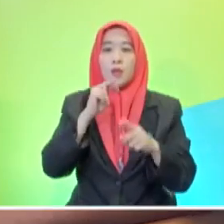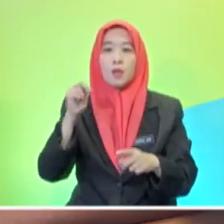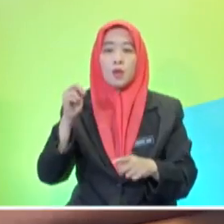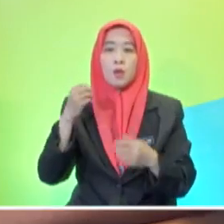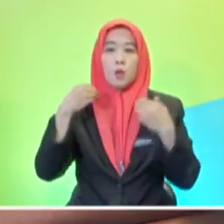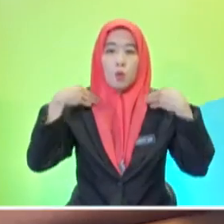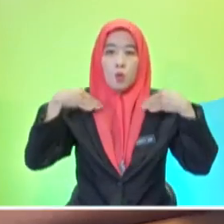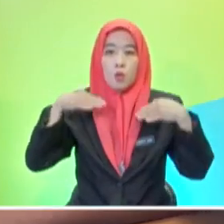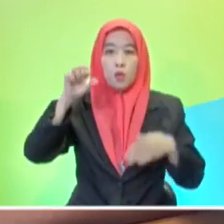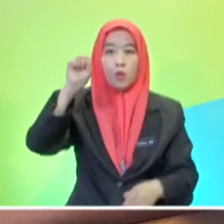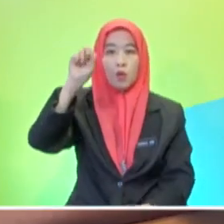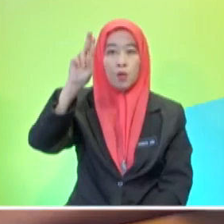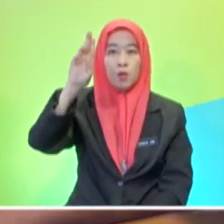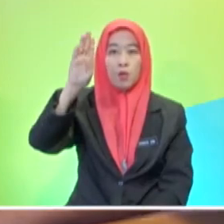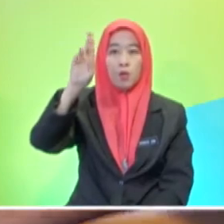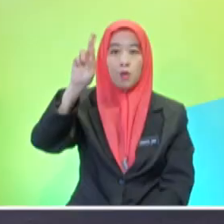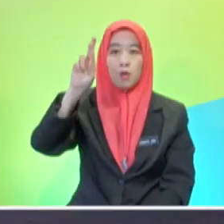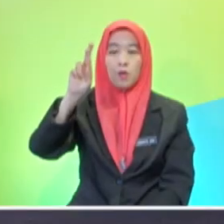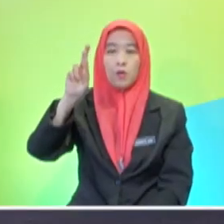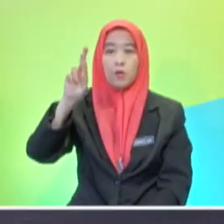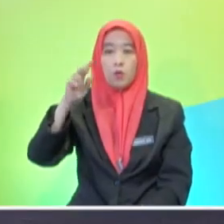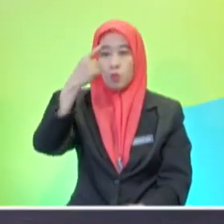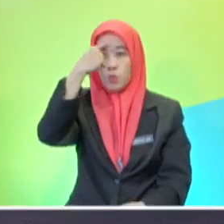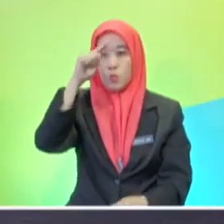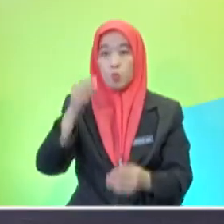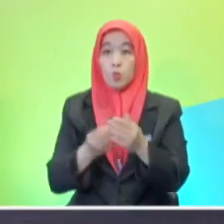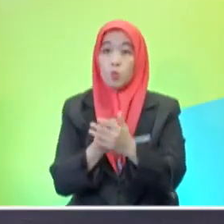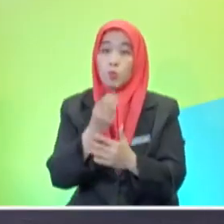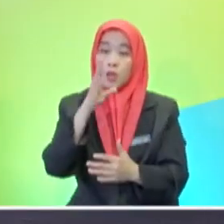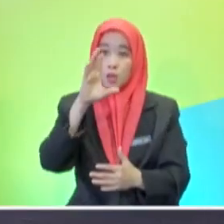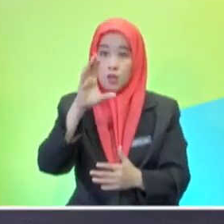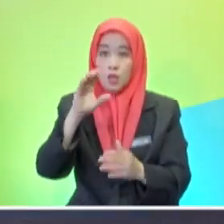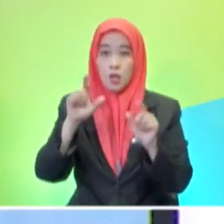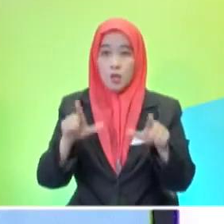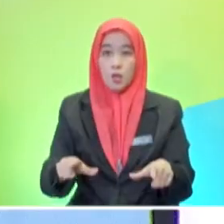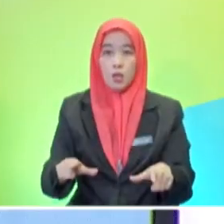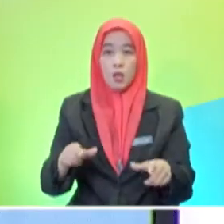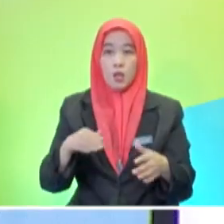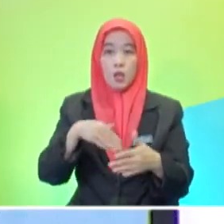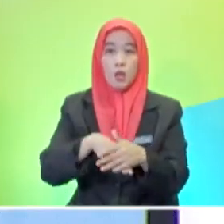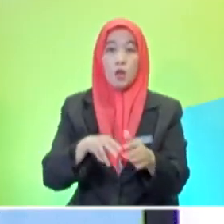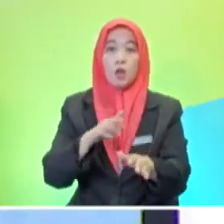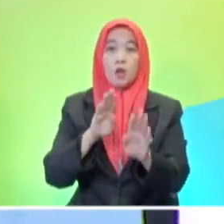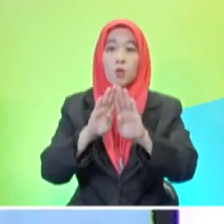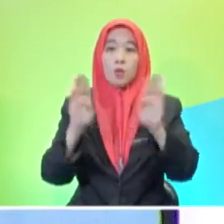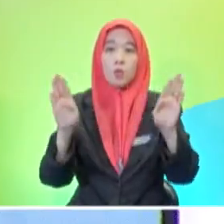tumbuhan C, kita letakkan di kawasan yang terbuka di bawah cahaya matahari, tetapi kali